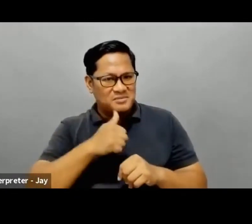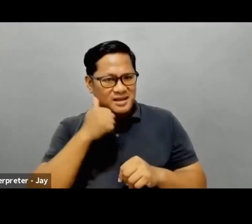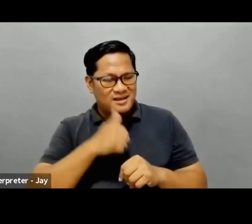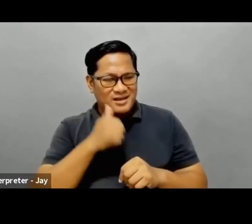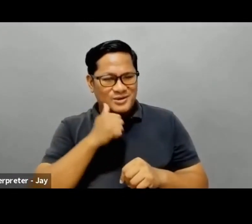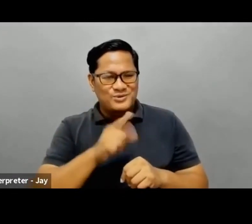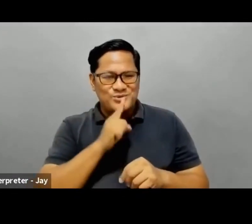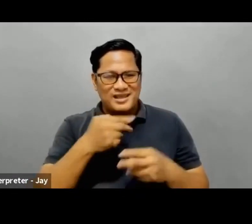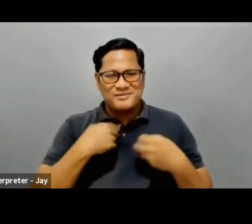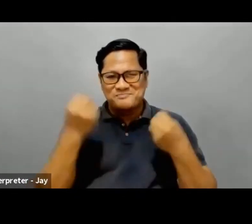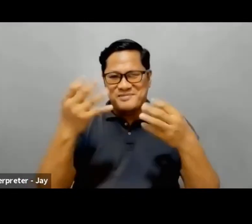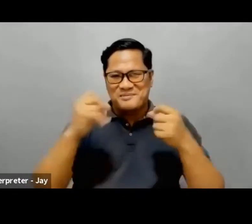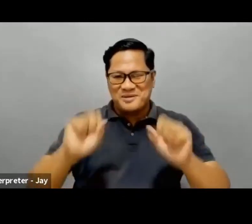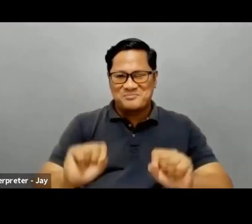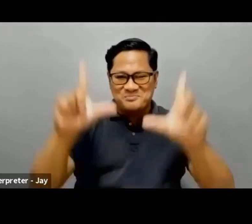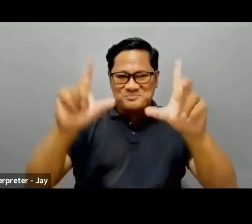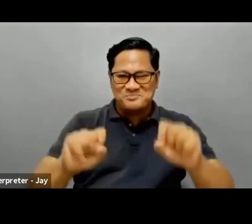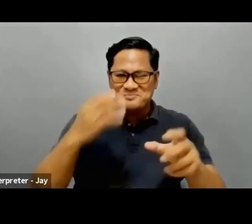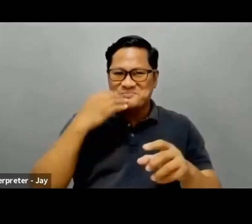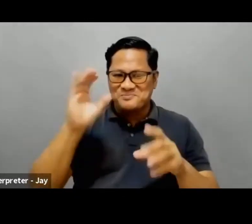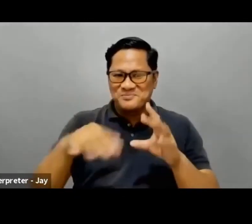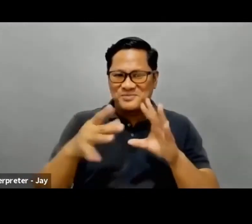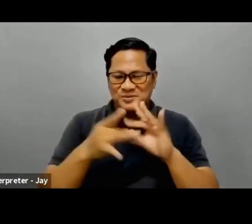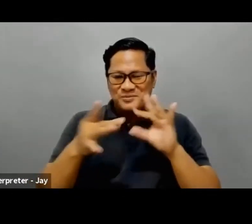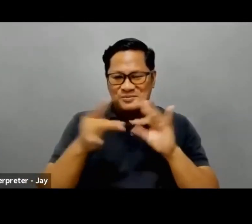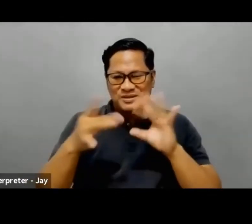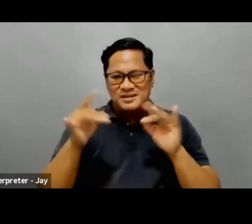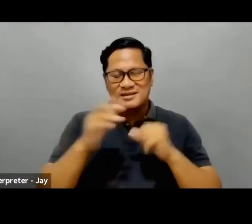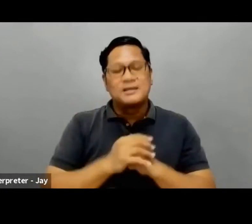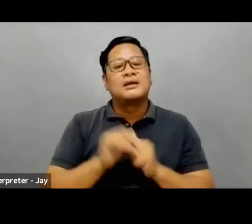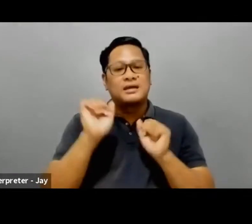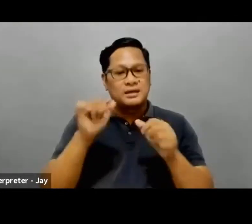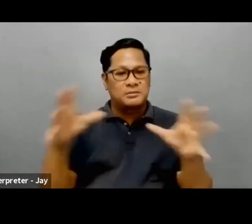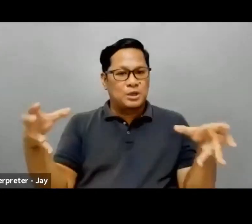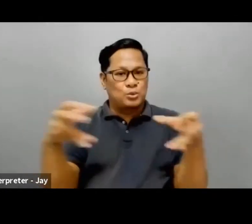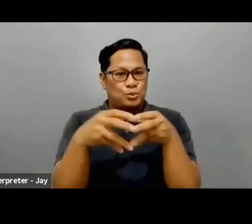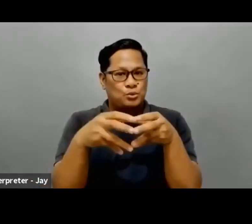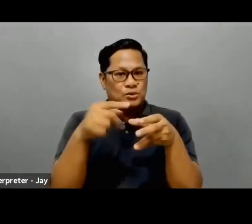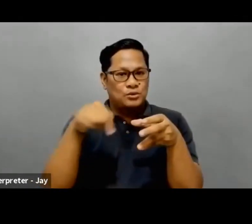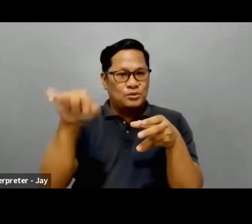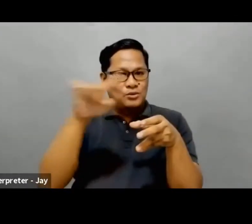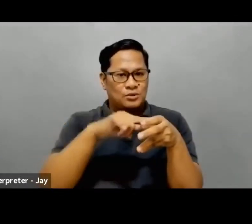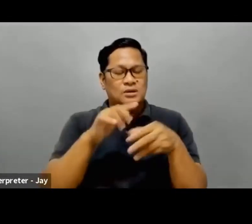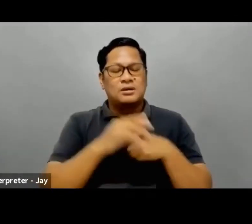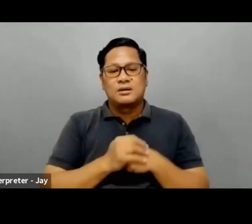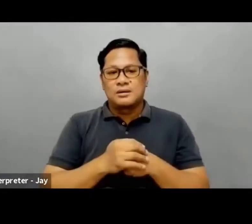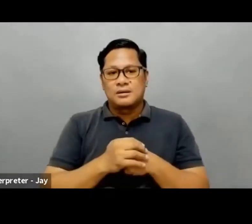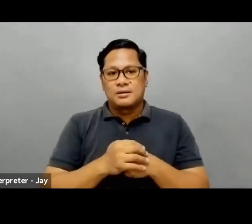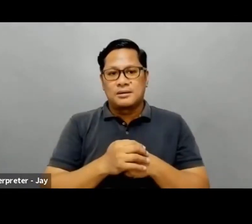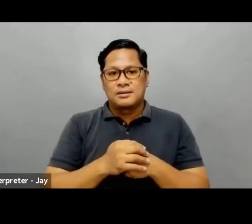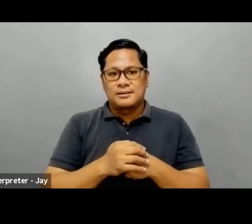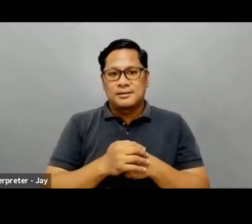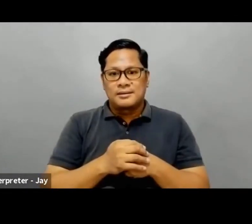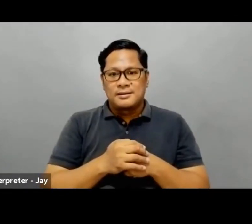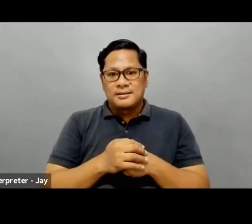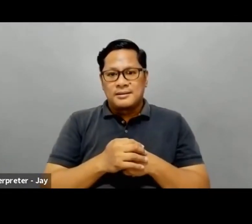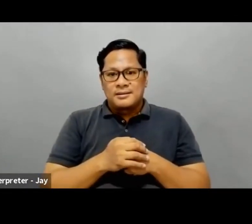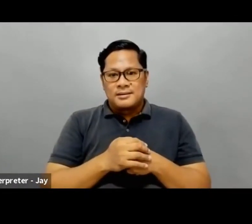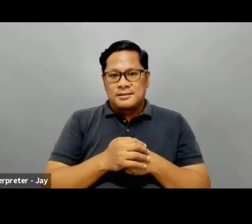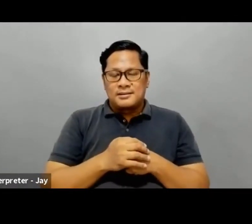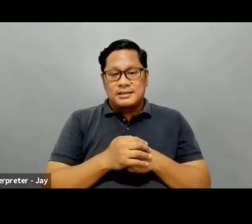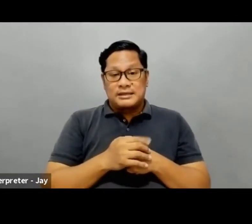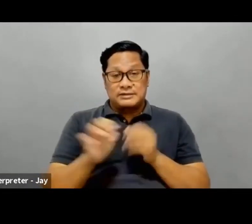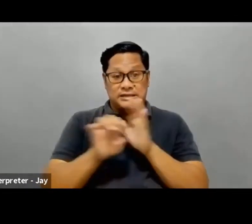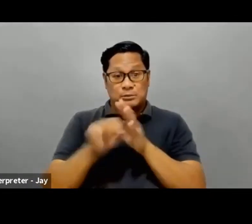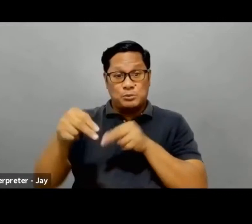maraming nag-post ng comments and I think we can bring them all together, no? I think there's yung kung babalik